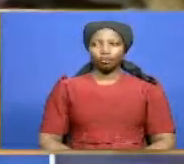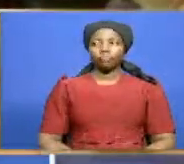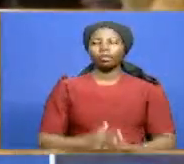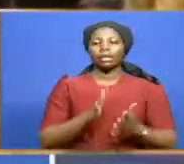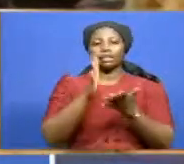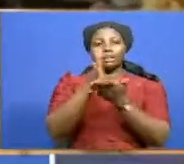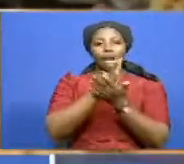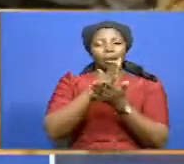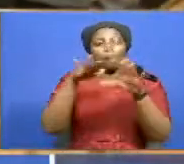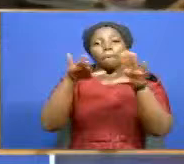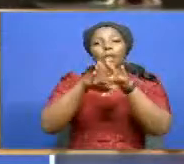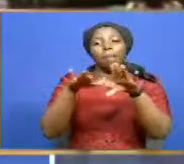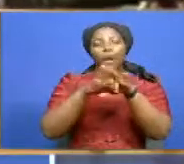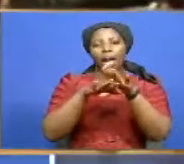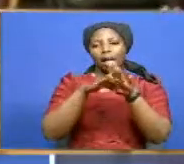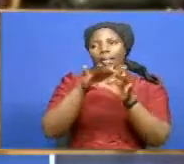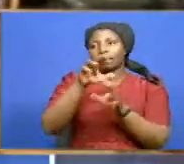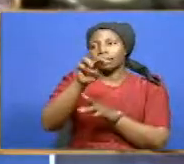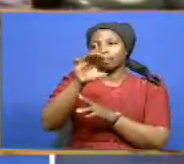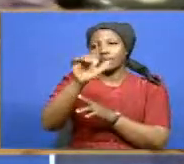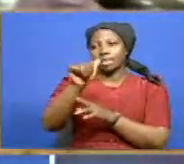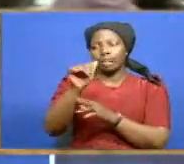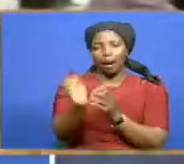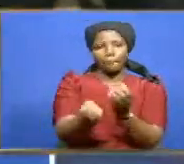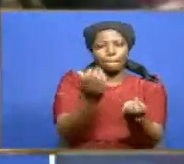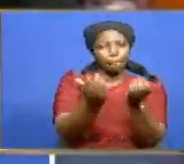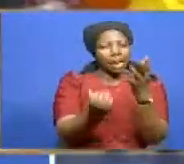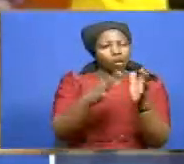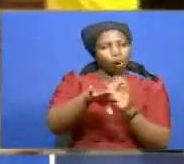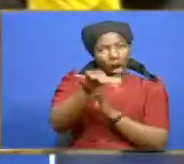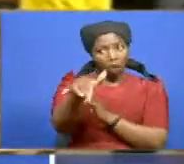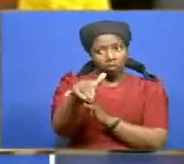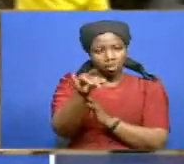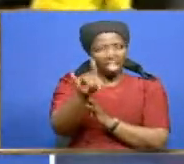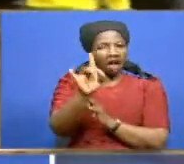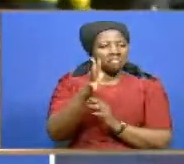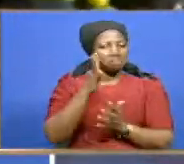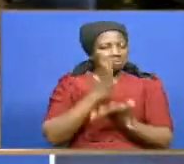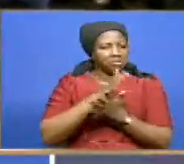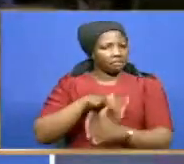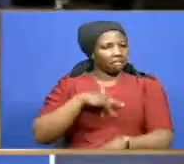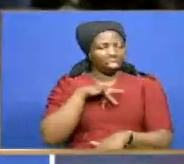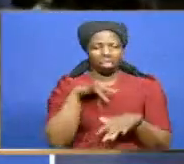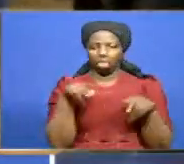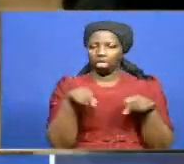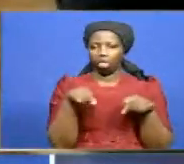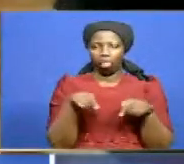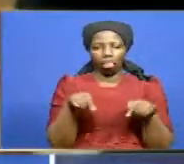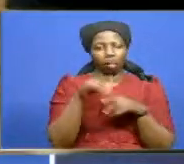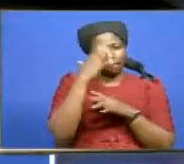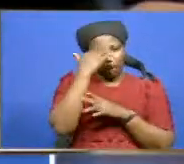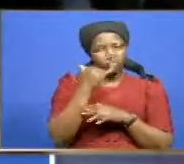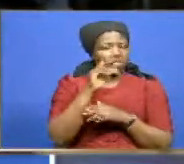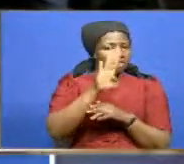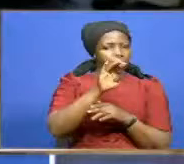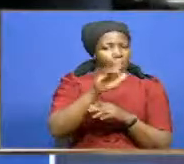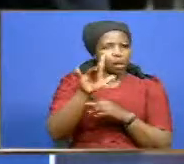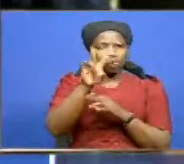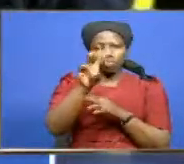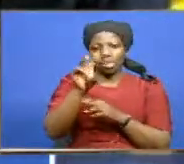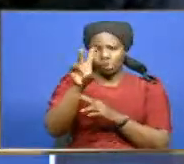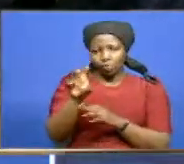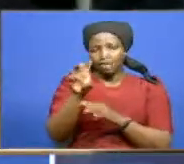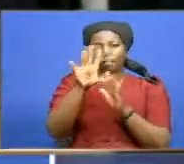Baadhi ya wanachama wa bunge la kaunti ya Baringo wanaonekana kutoyumbishwa na hali ya mswada wa mwaka 2020 wa marekebisho ya